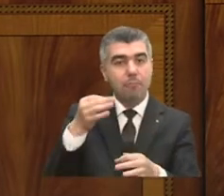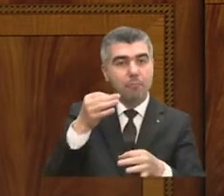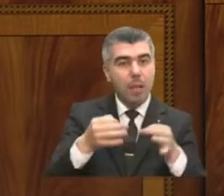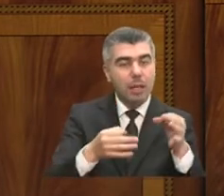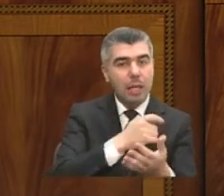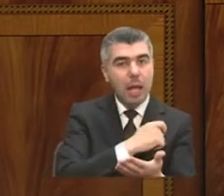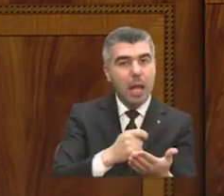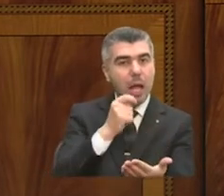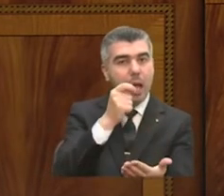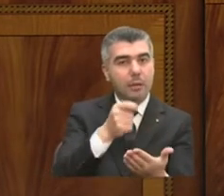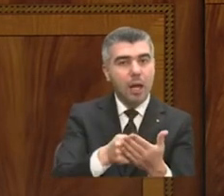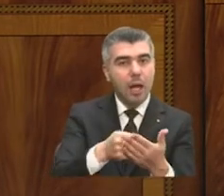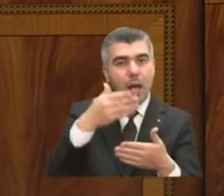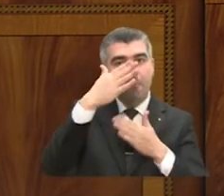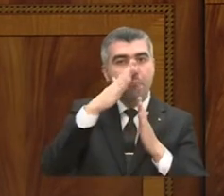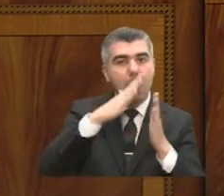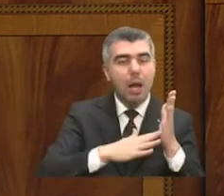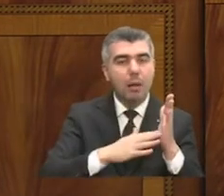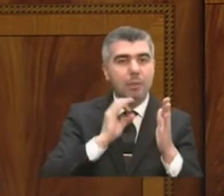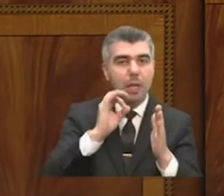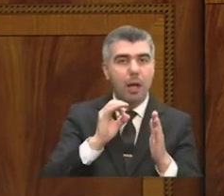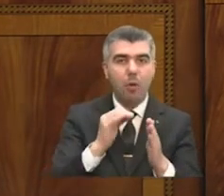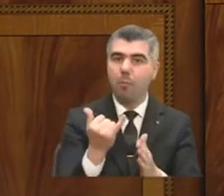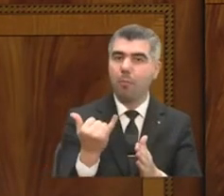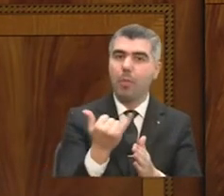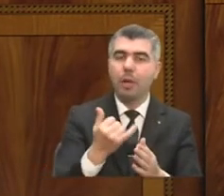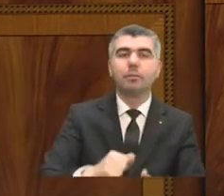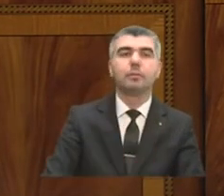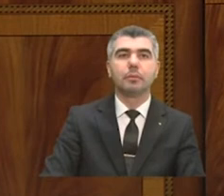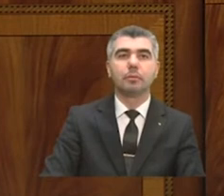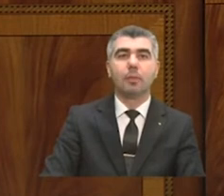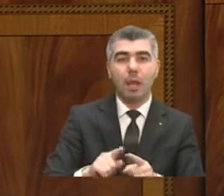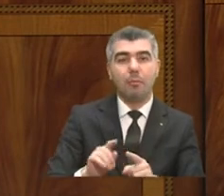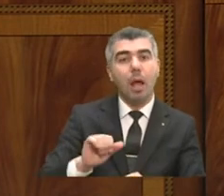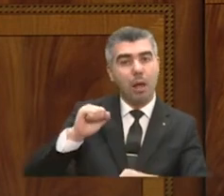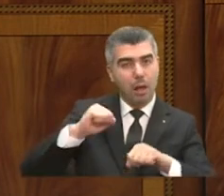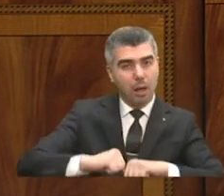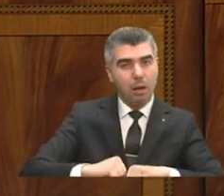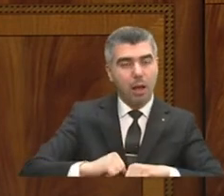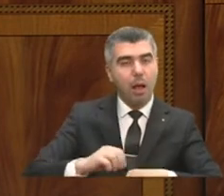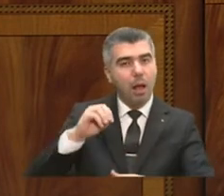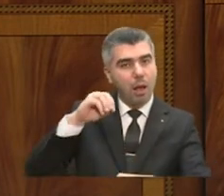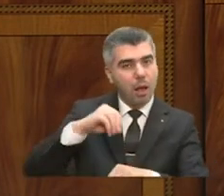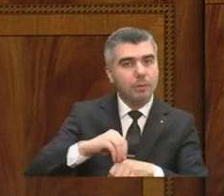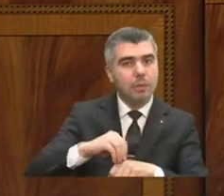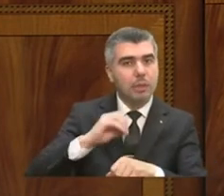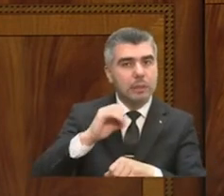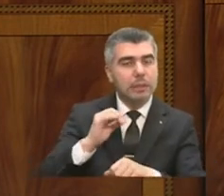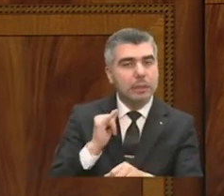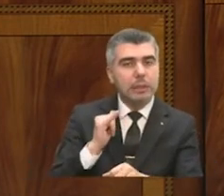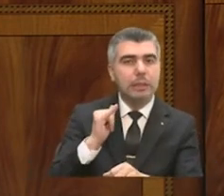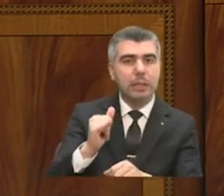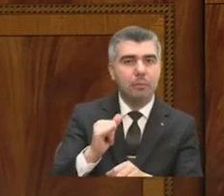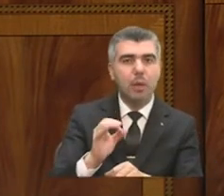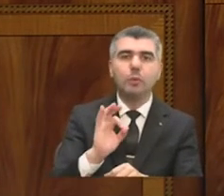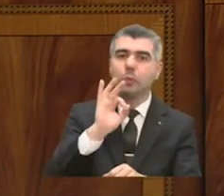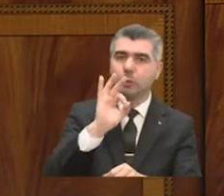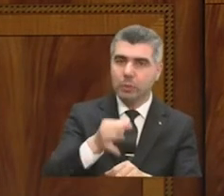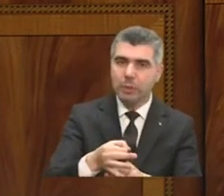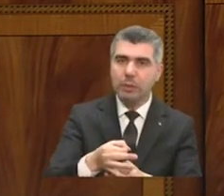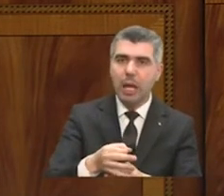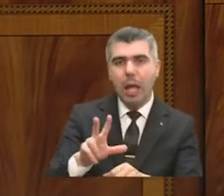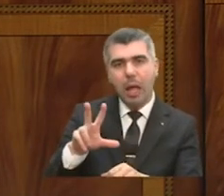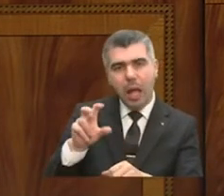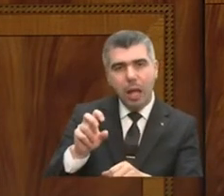toucher à la liberté et l'indépendance de notre système judiciaire et à la souveraineté